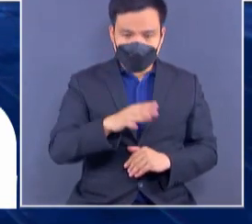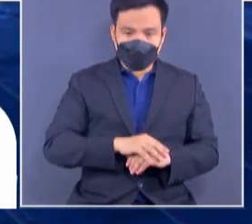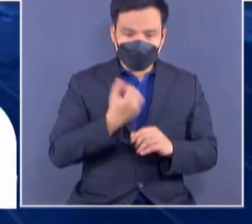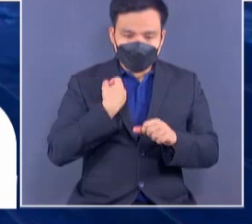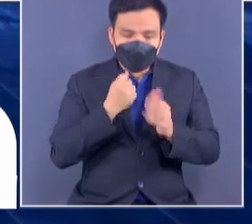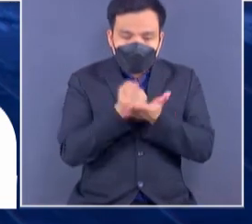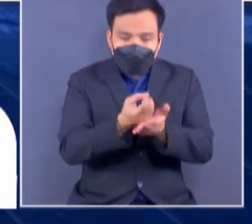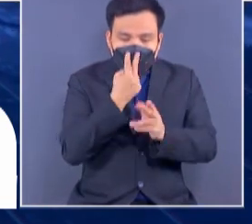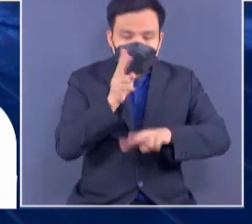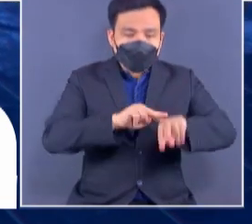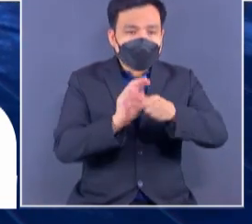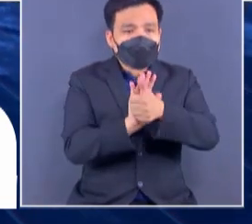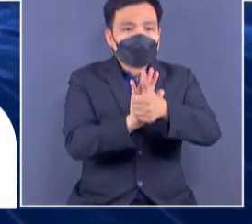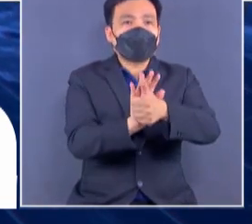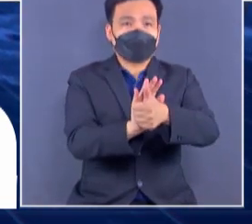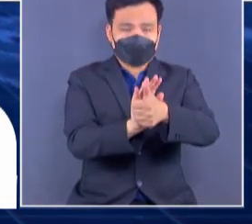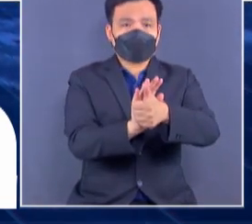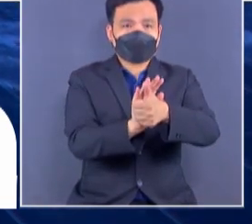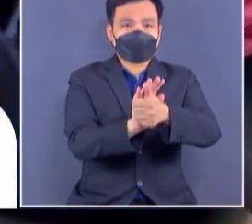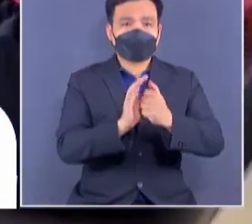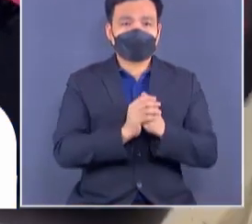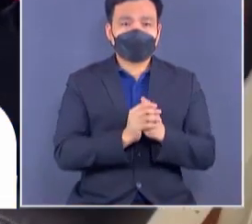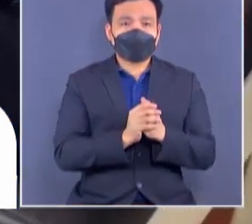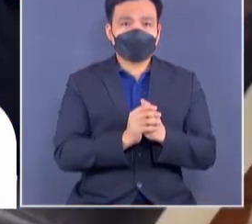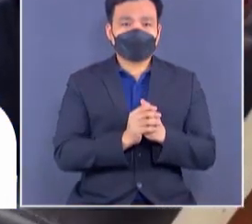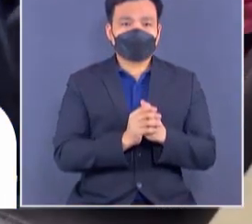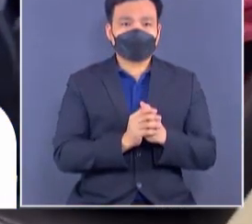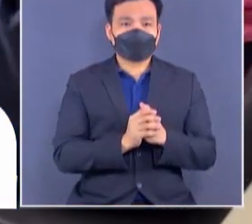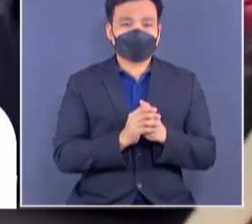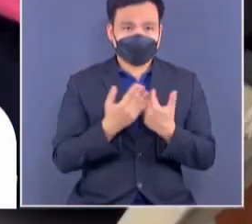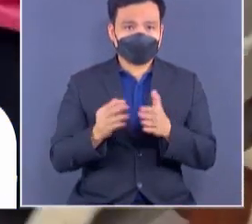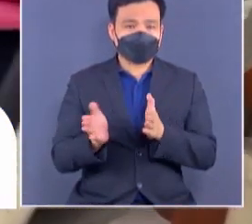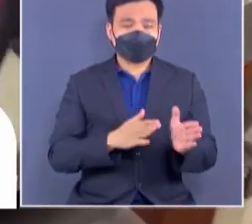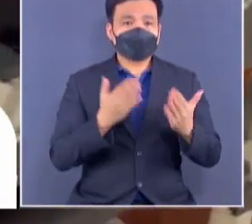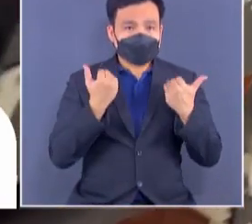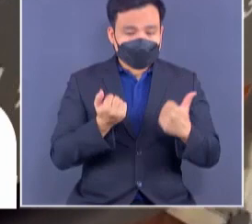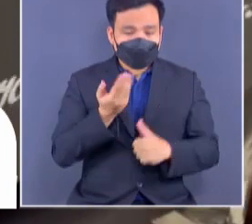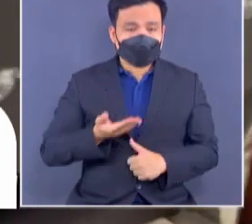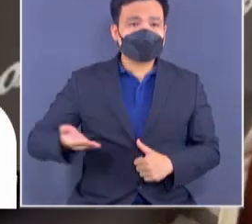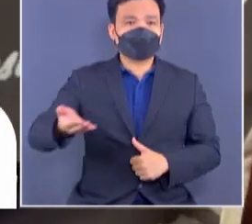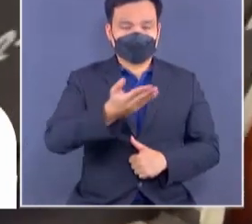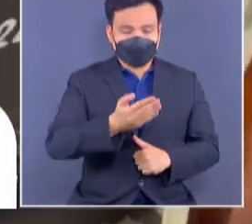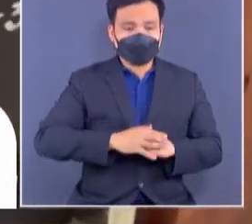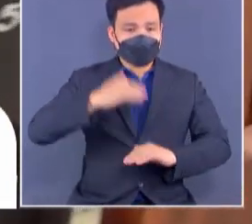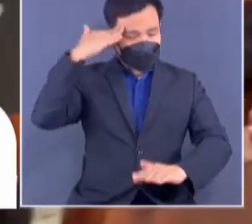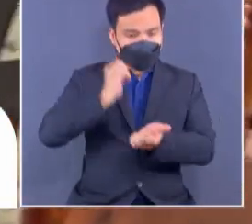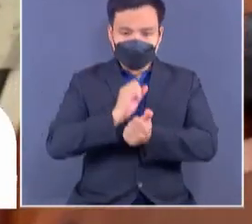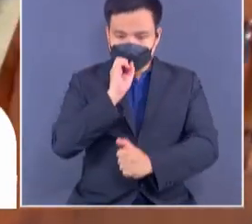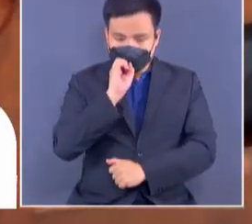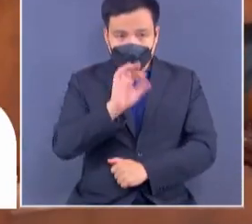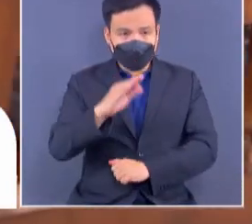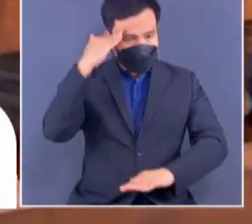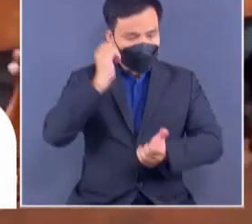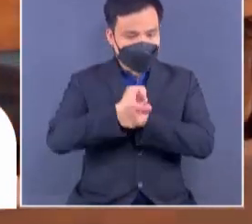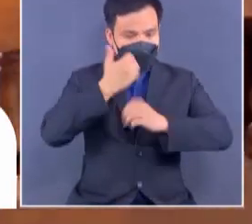การณ์แบบนี้ขึ้นอีกนะครับขณะที่ผู้กำกับการสภ.ไพรบึงครับก็มอบหมายให้ชุดสืบสวนออกตามเลยเด็กไปซื้อ